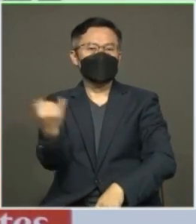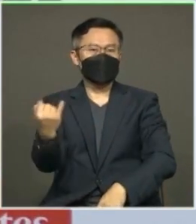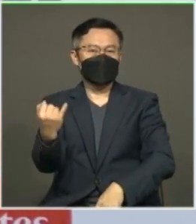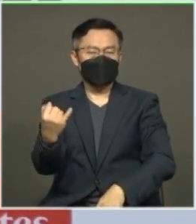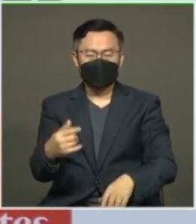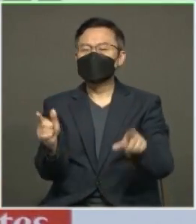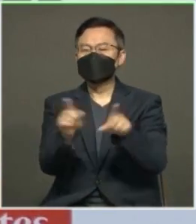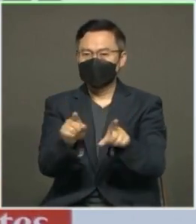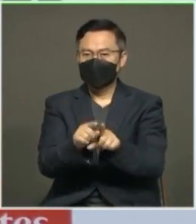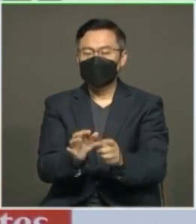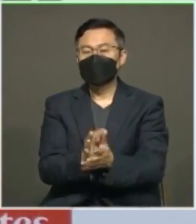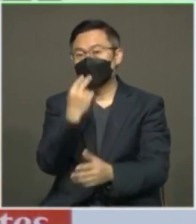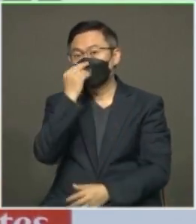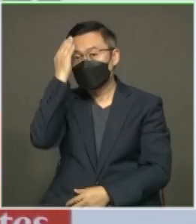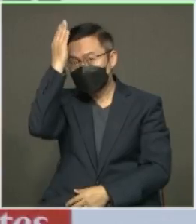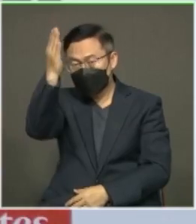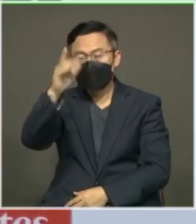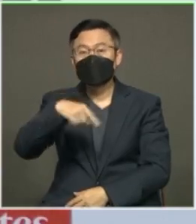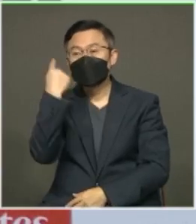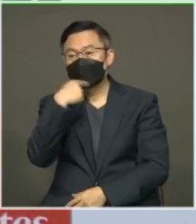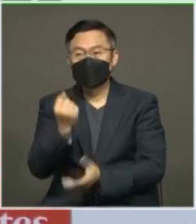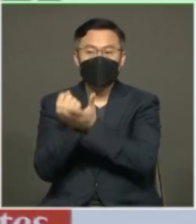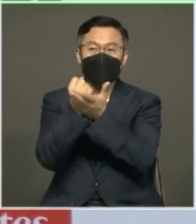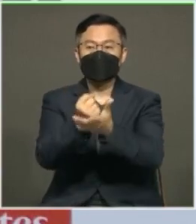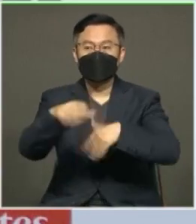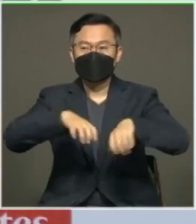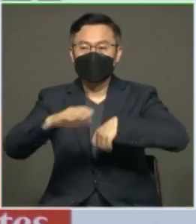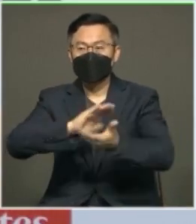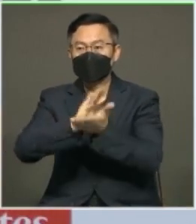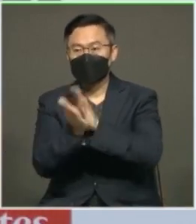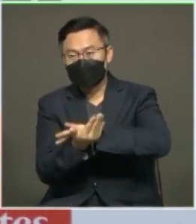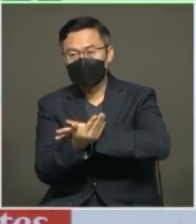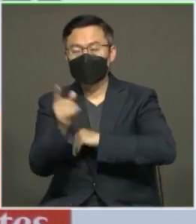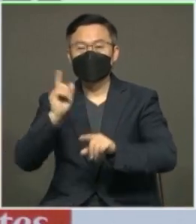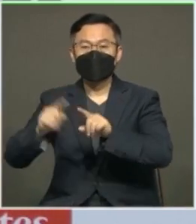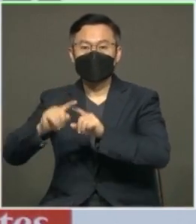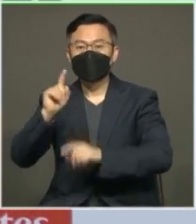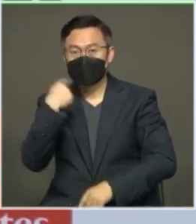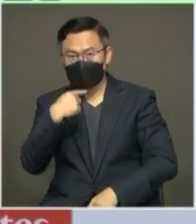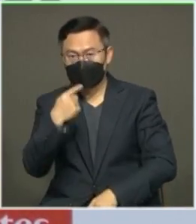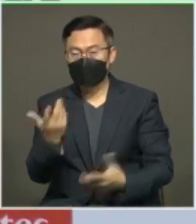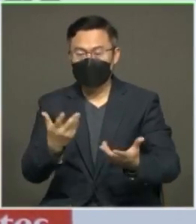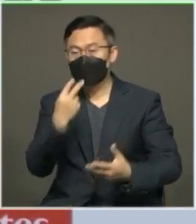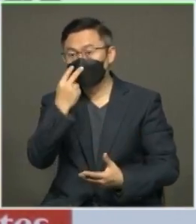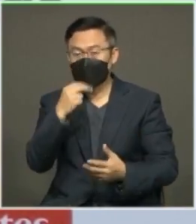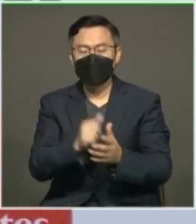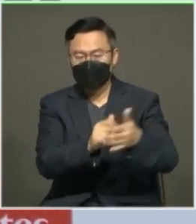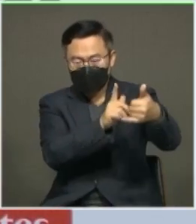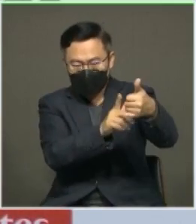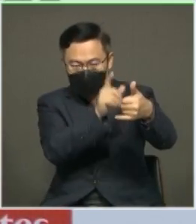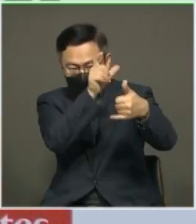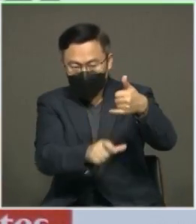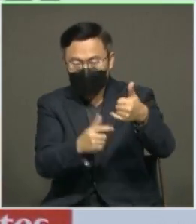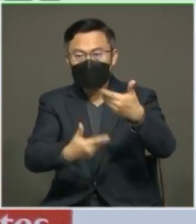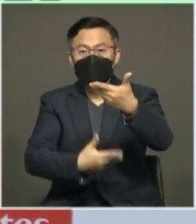ง ๆ มันต้องรอวันที่โอเคถ้าถึงเวลาที่เอริกเทนฮากเข้ามาแล้วเนี่ย จะมีการซื้อขายนักเตะจะมีการรีบิวทีมอย่าง